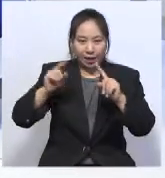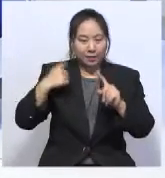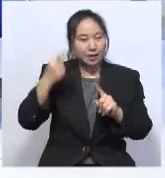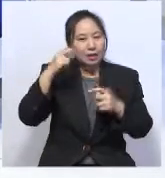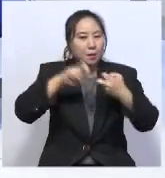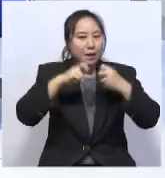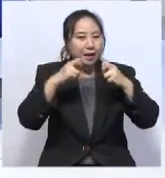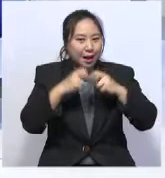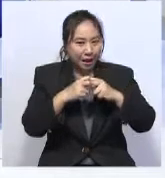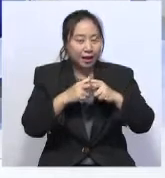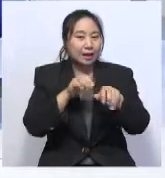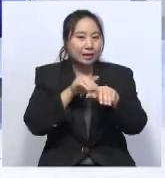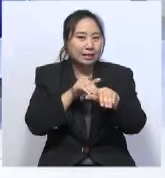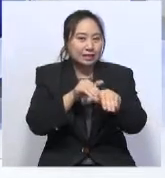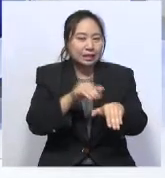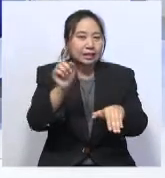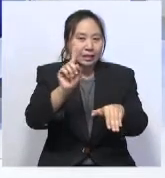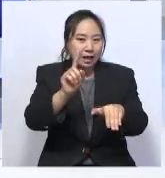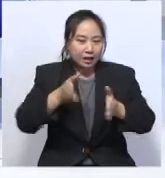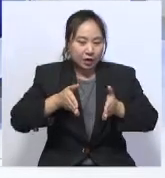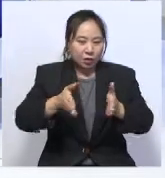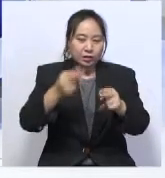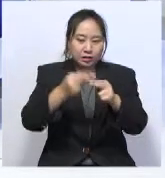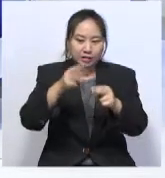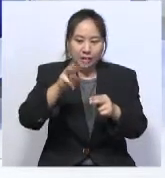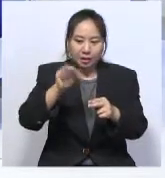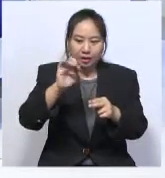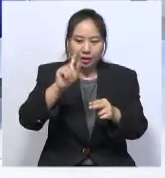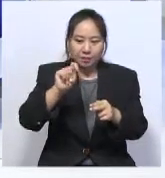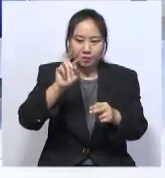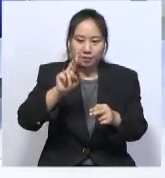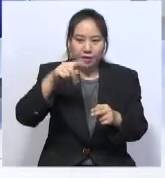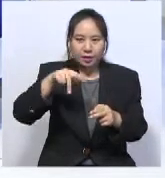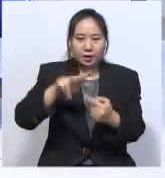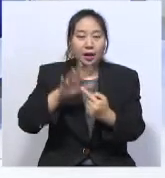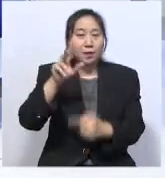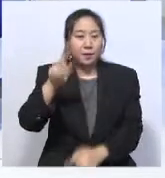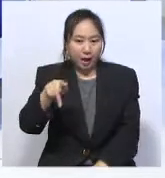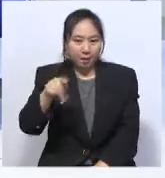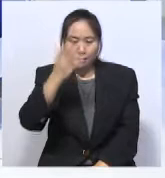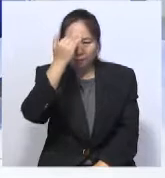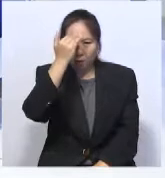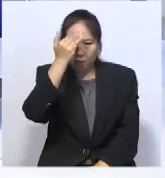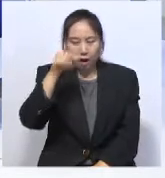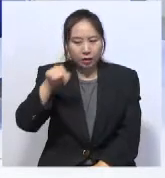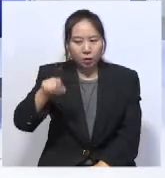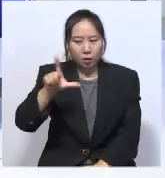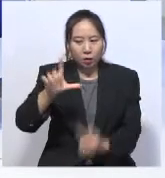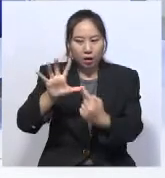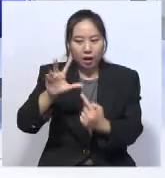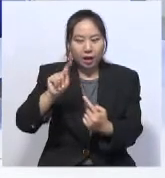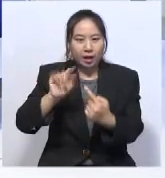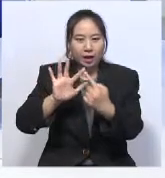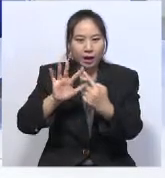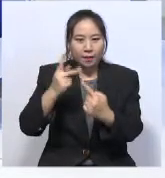าจะมีปัญหาเรื่องของการจราจรหนักสุดน่าจะเป็นถนนมิตรภาพช่วงลำตะคองครับเพราะว่าตรงลำตะคองนั้นมีการก่อสร้